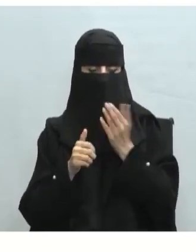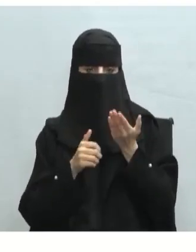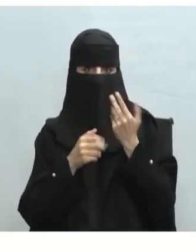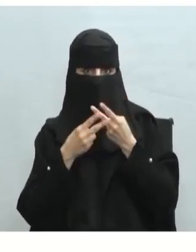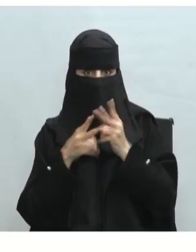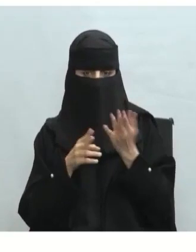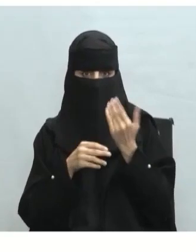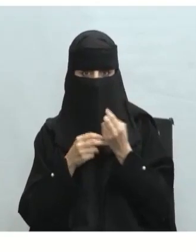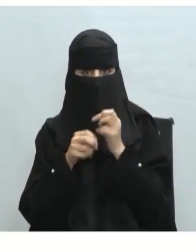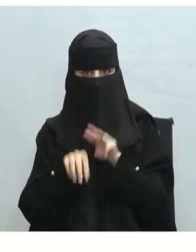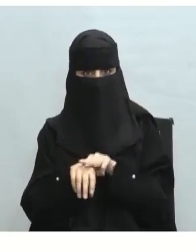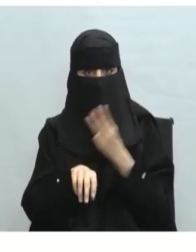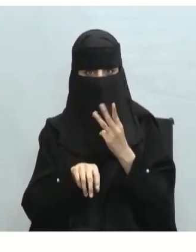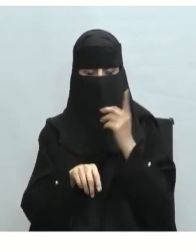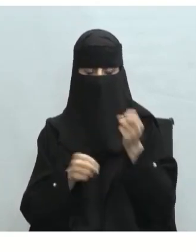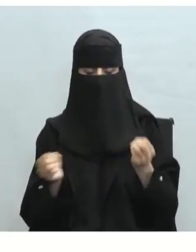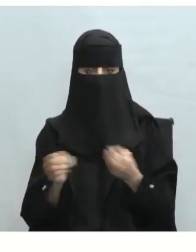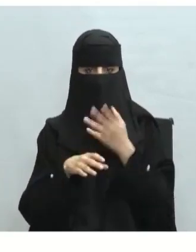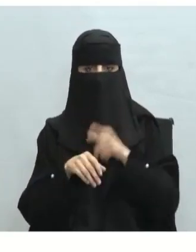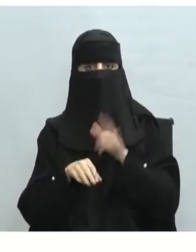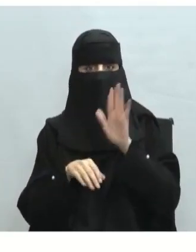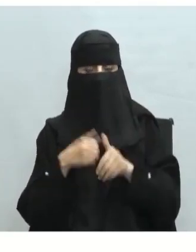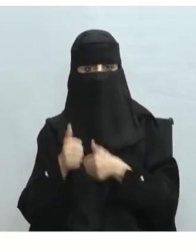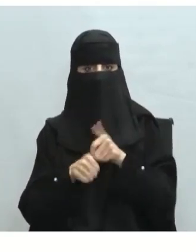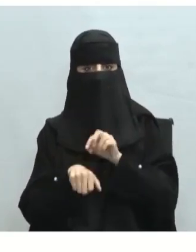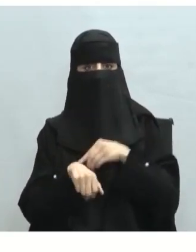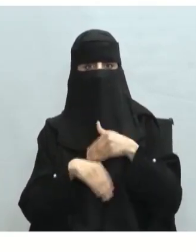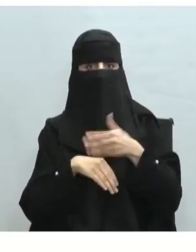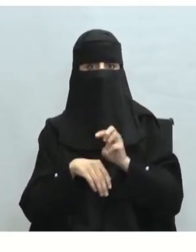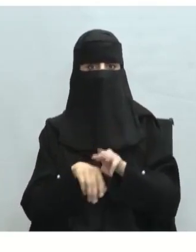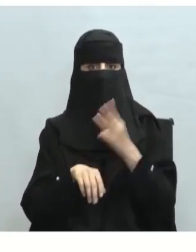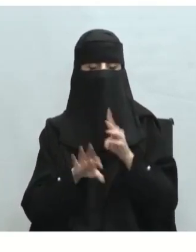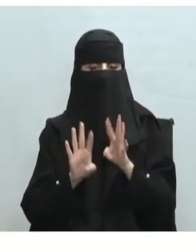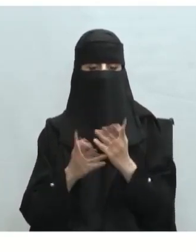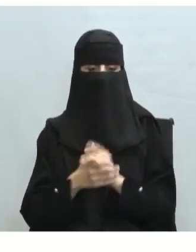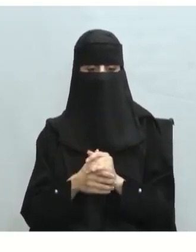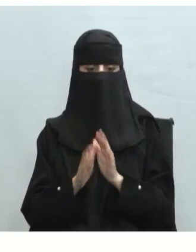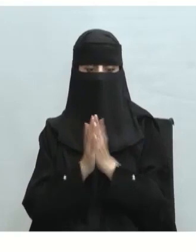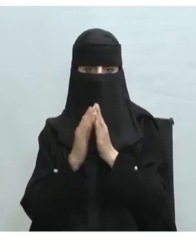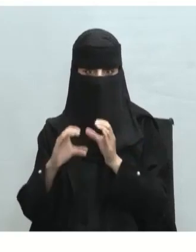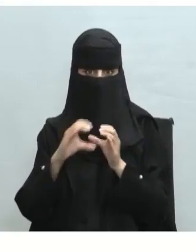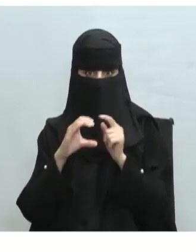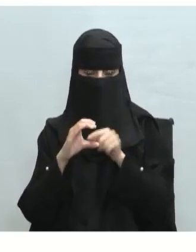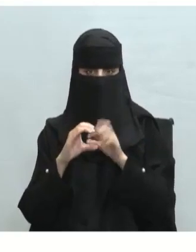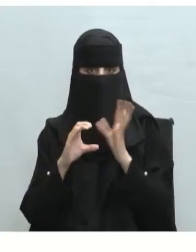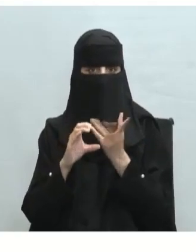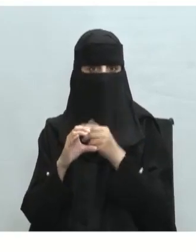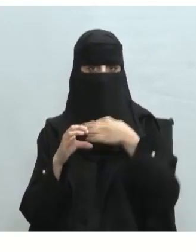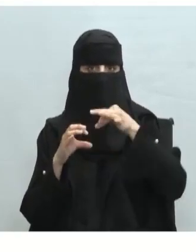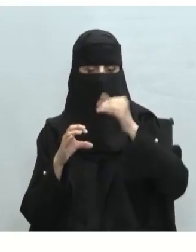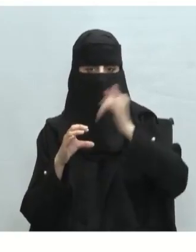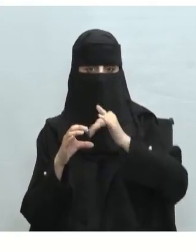بدئه بثلاث ساعات يعني عرفت ان عندك اختبار قبل ان يبدا بثلاث ساعات وان عدد صفحات الكتاب المقرر 300